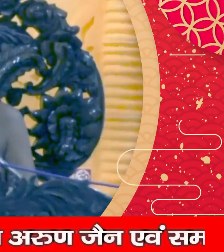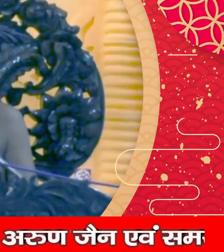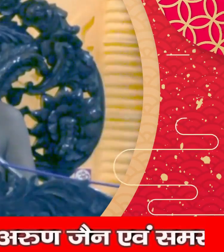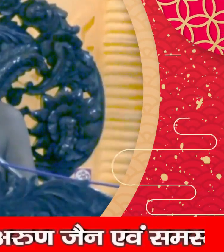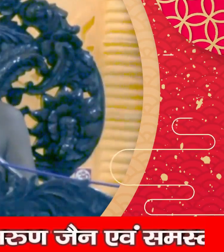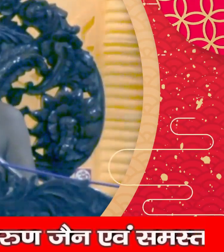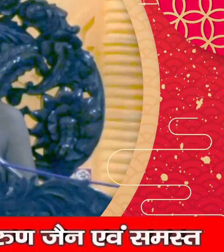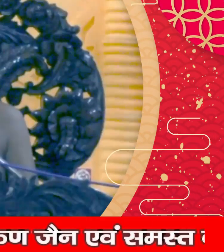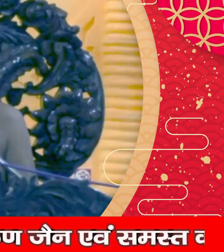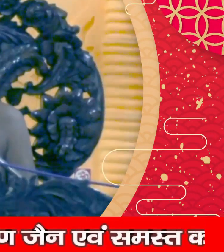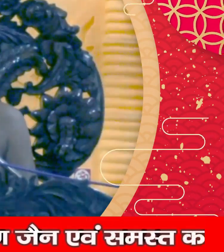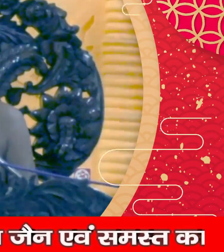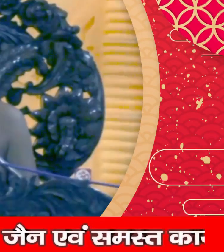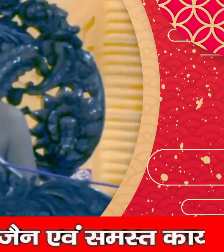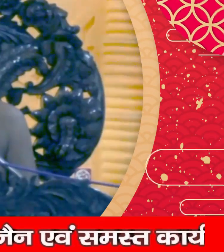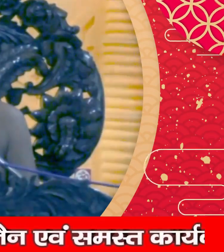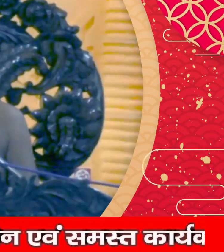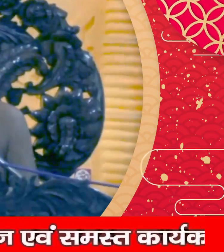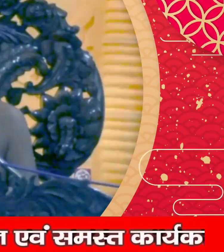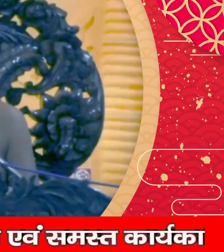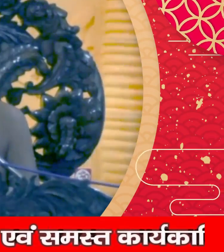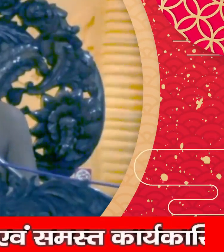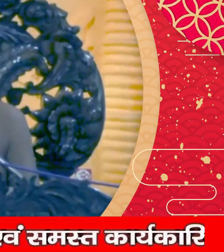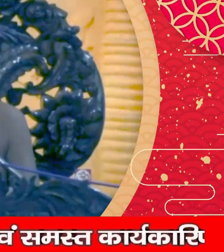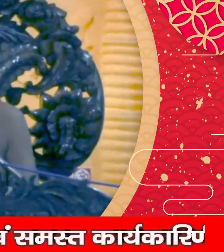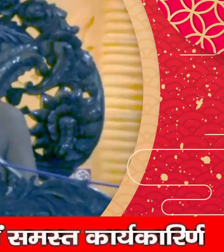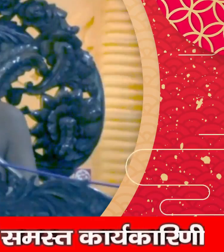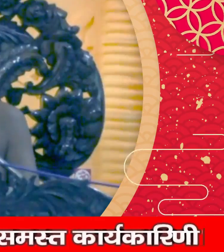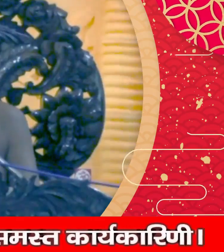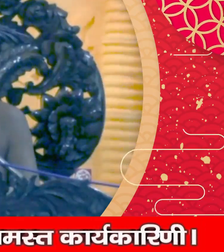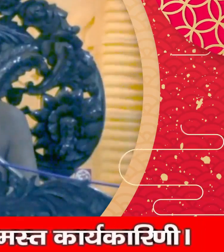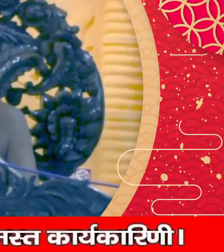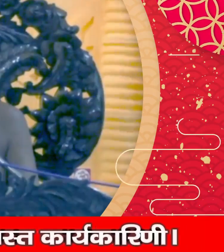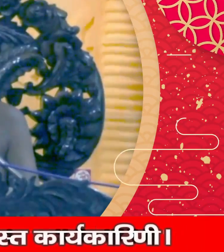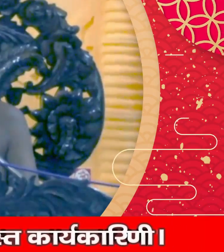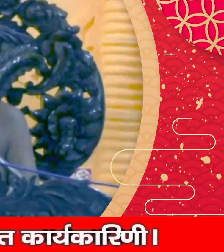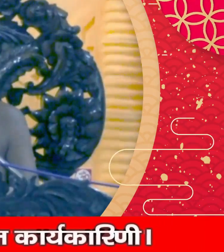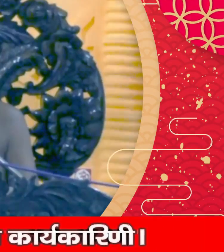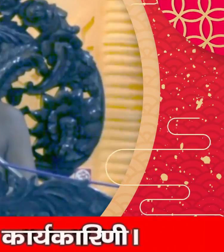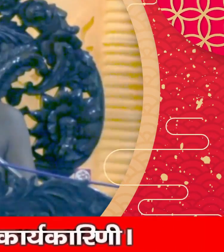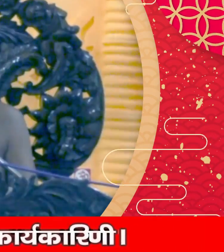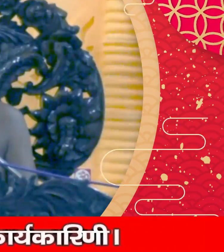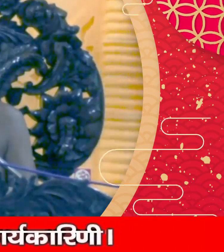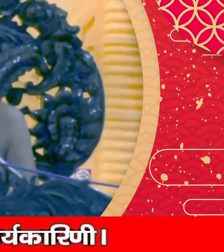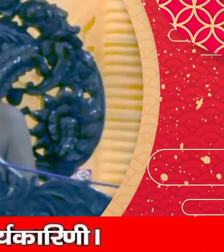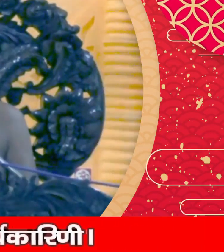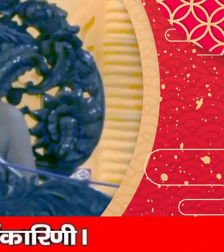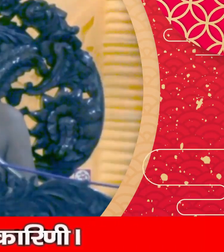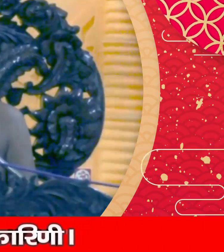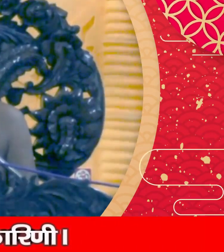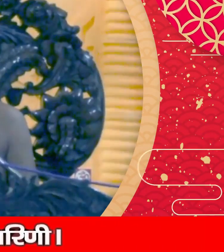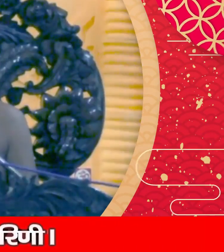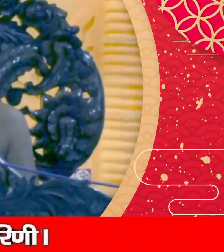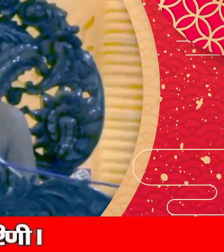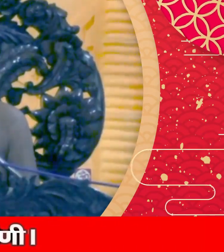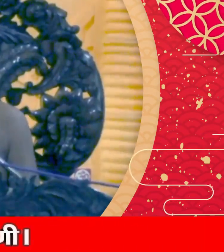हैं कि आपको 4 महीने जो है मुनिराज का सानिध्य मिलेगा, तत्व ज्ञान मिलेगा, अध्यात्म मिलेगा, धर्म